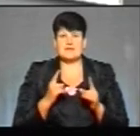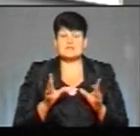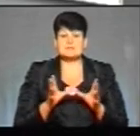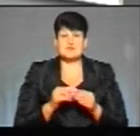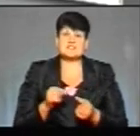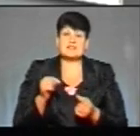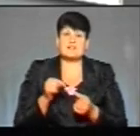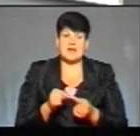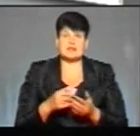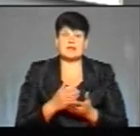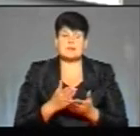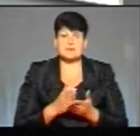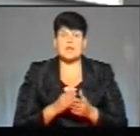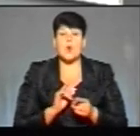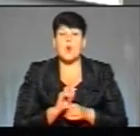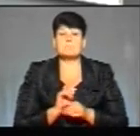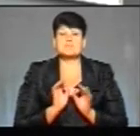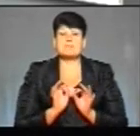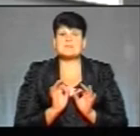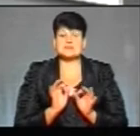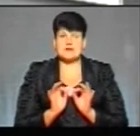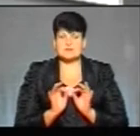карти от, при оптимізації наших